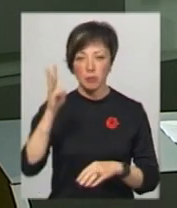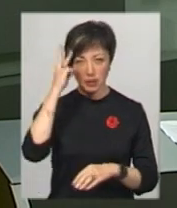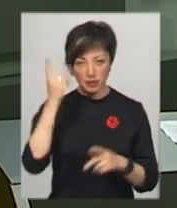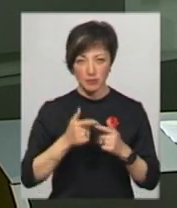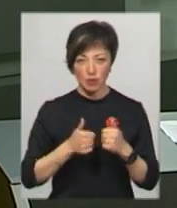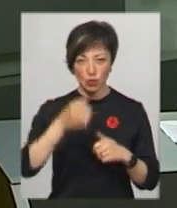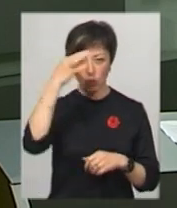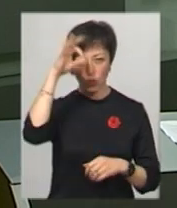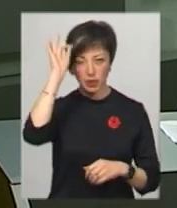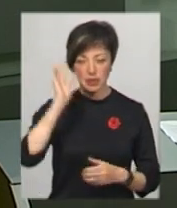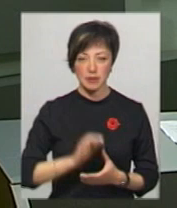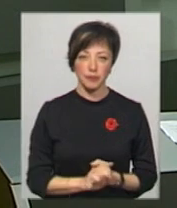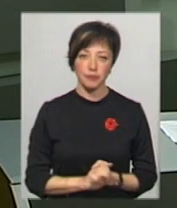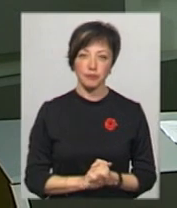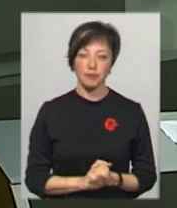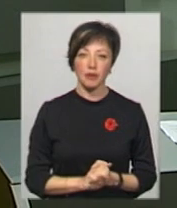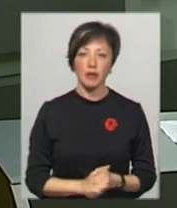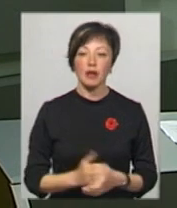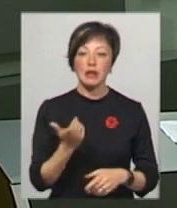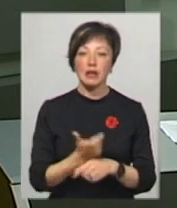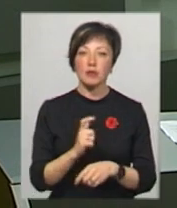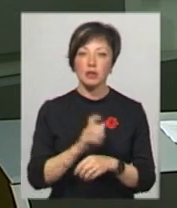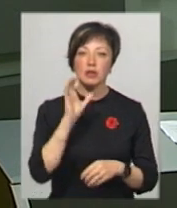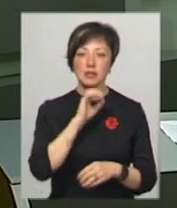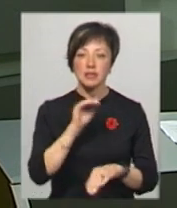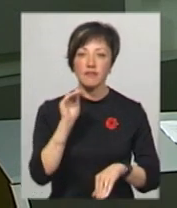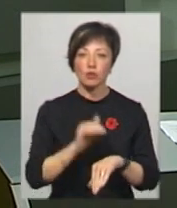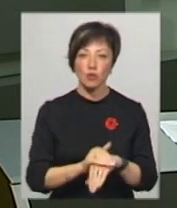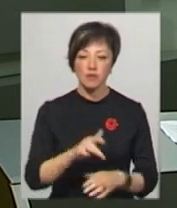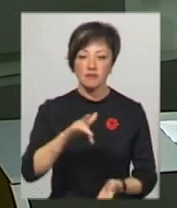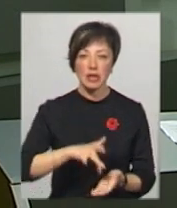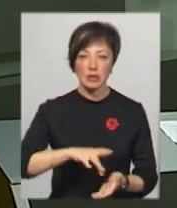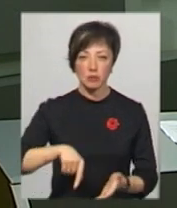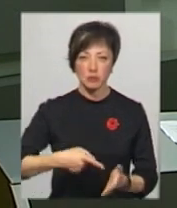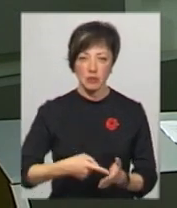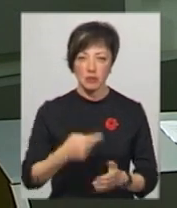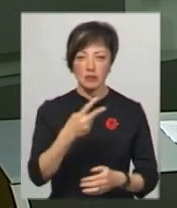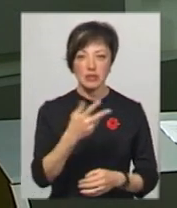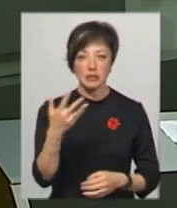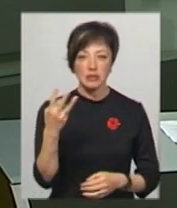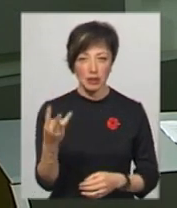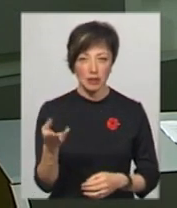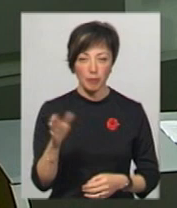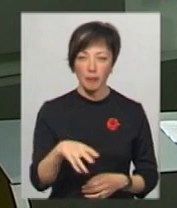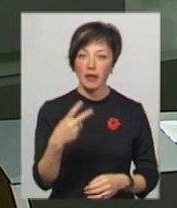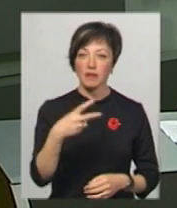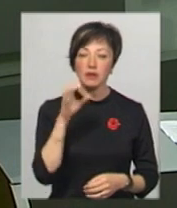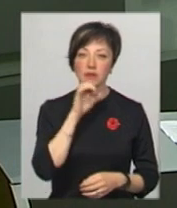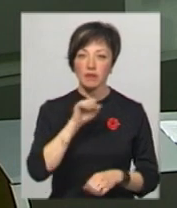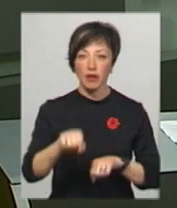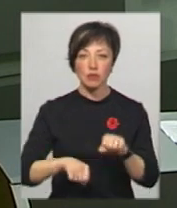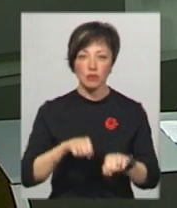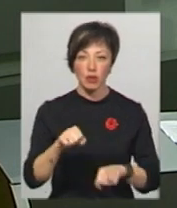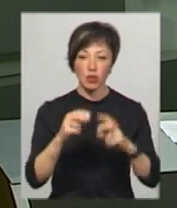відділу поліції Людмила Берестовська. Найбільше крадіжок зафіксовано у центрі міста – 23. 20 викрадень